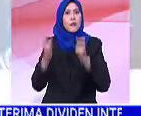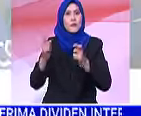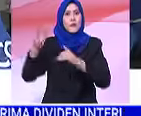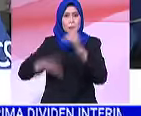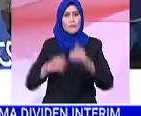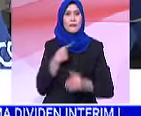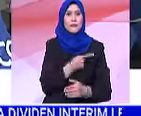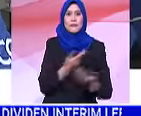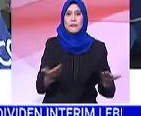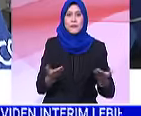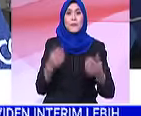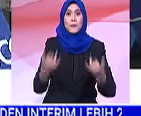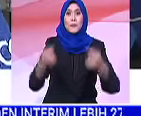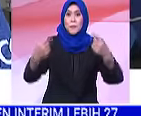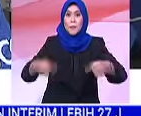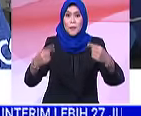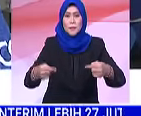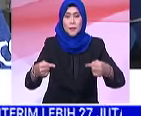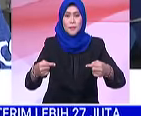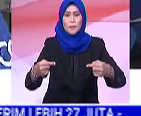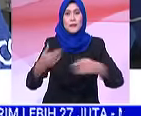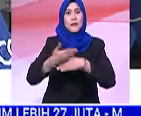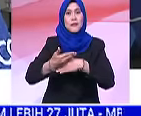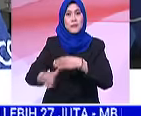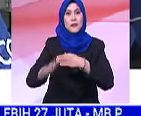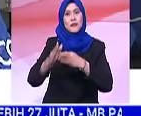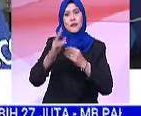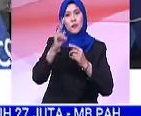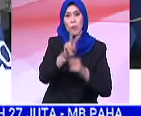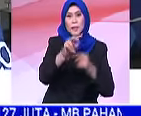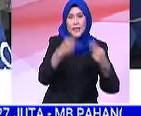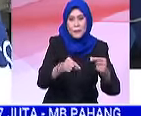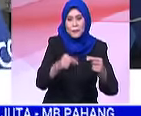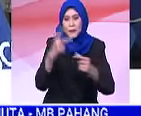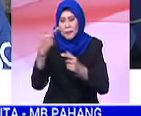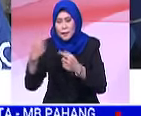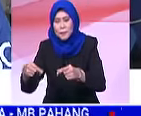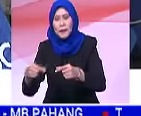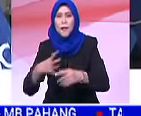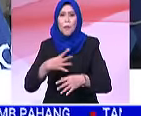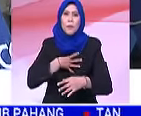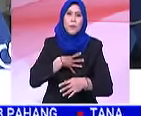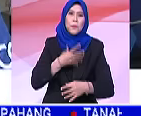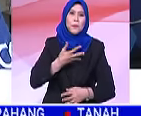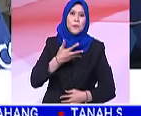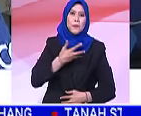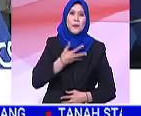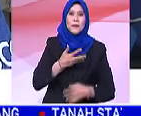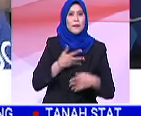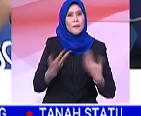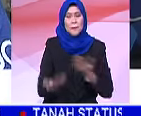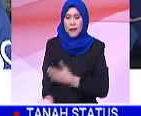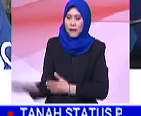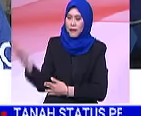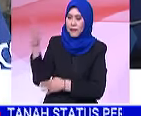kita. Bila kita join tournament, lepas 2-3 game kita dah penat. So tournament ni selalunya daripada pagi sampai